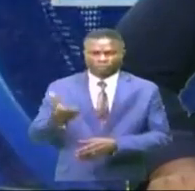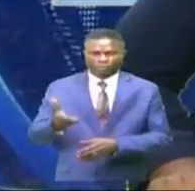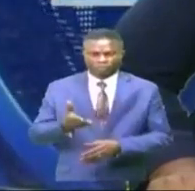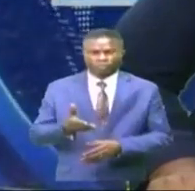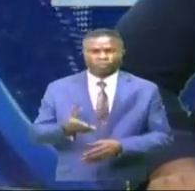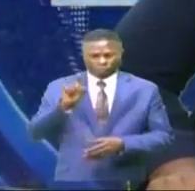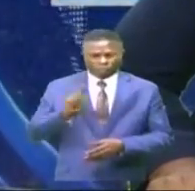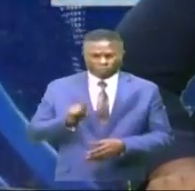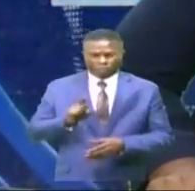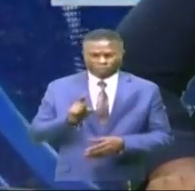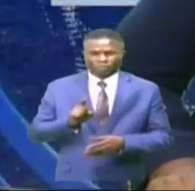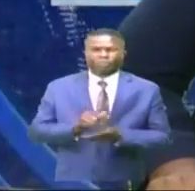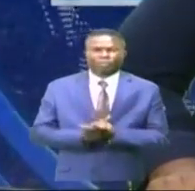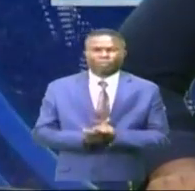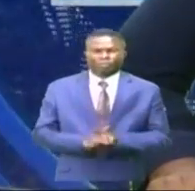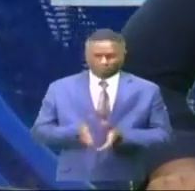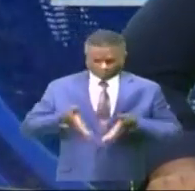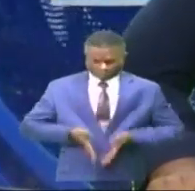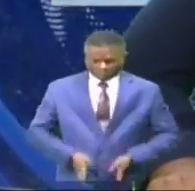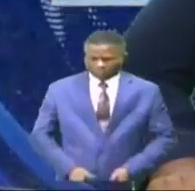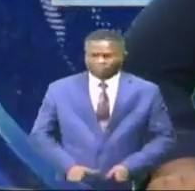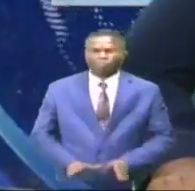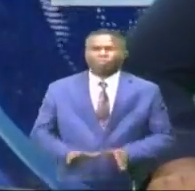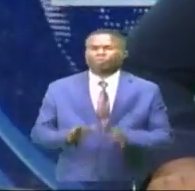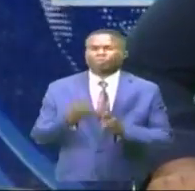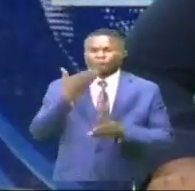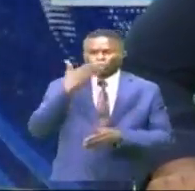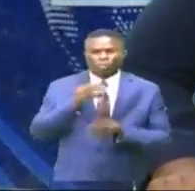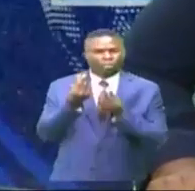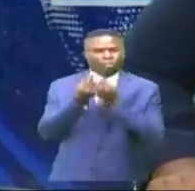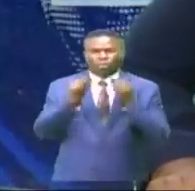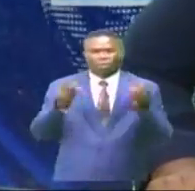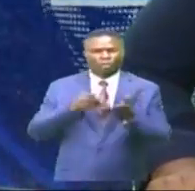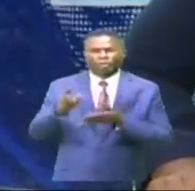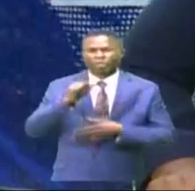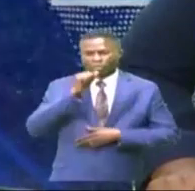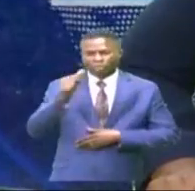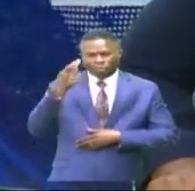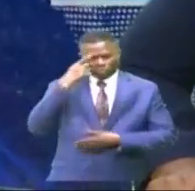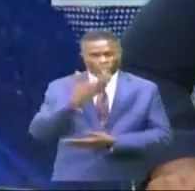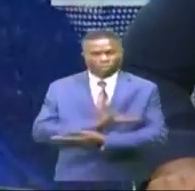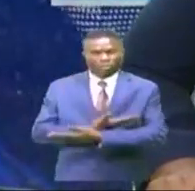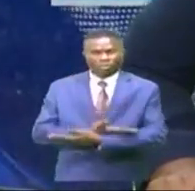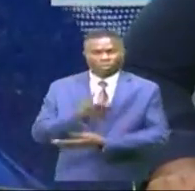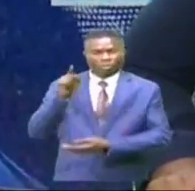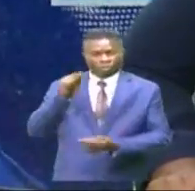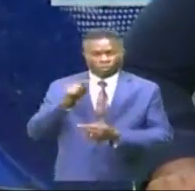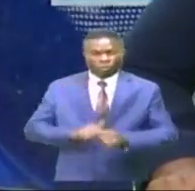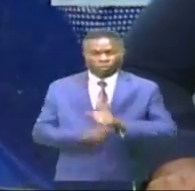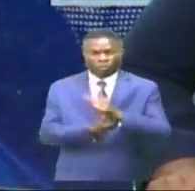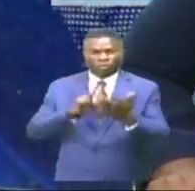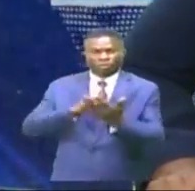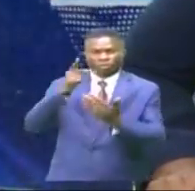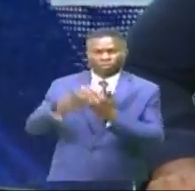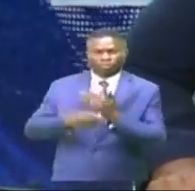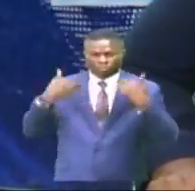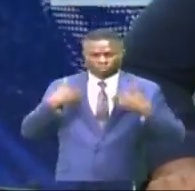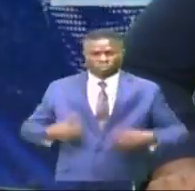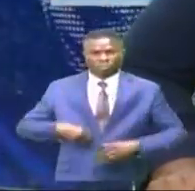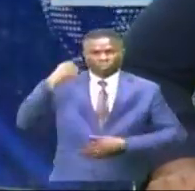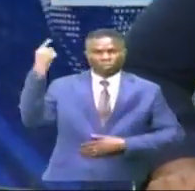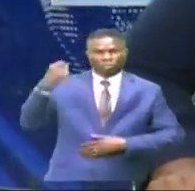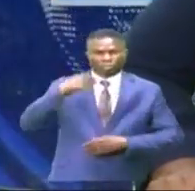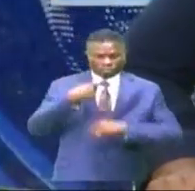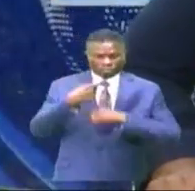des enceintes elles bénéficieront désormais de la gratuité de la maternité et de soins de nouveau-nés ceci grâce au programme santé universelle